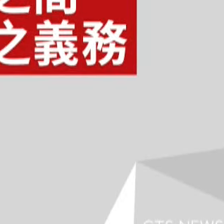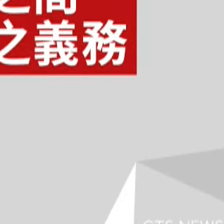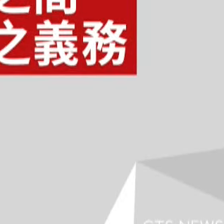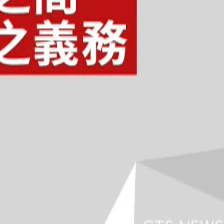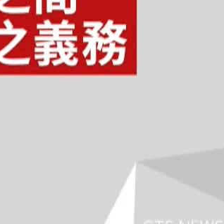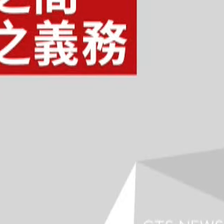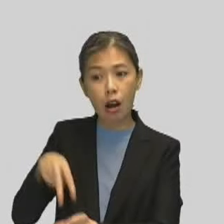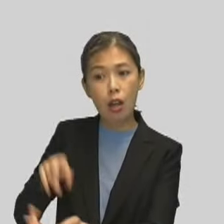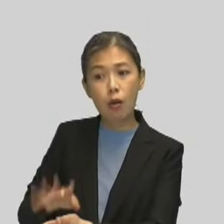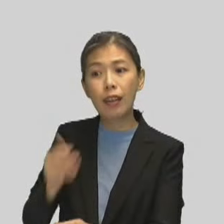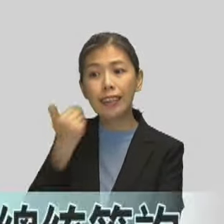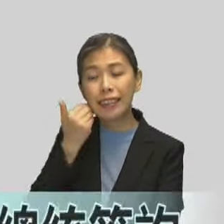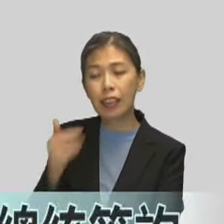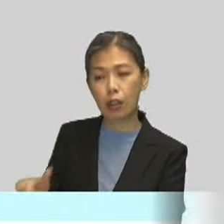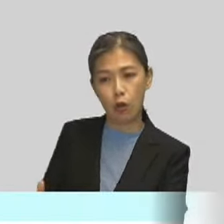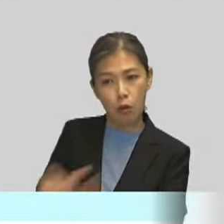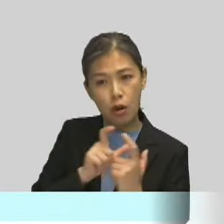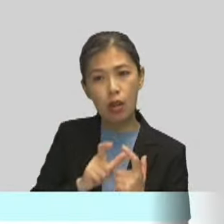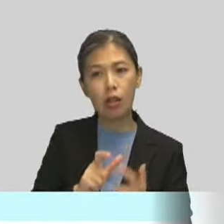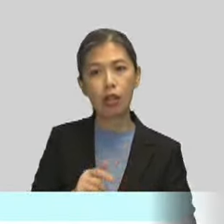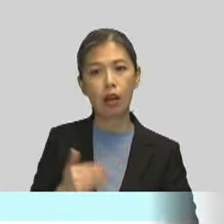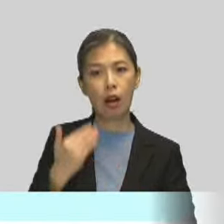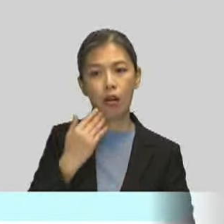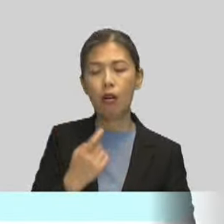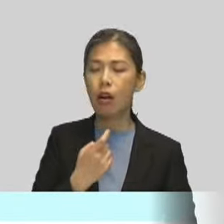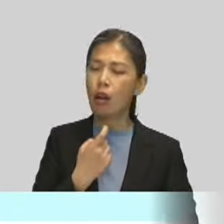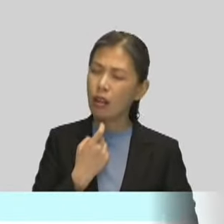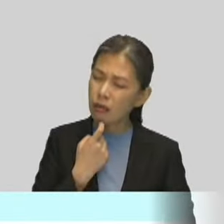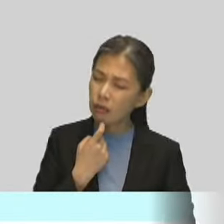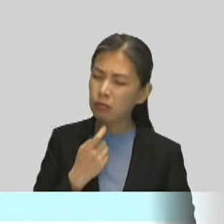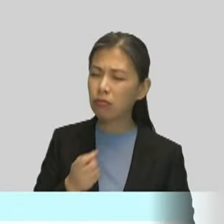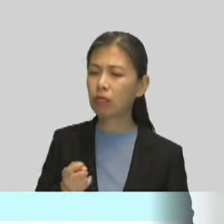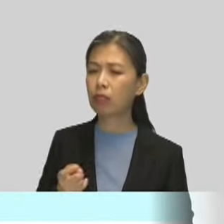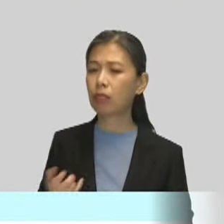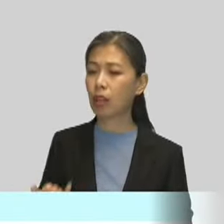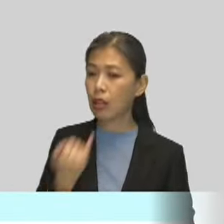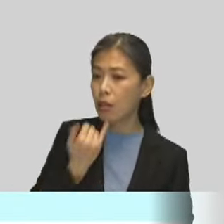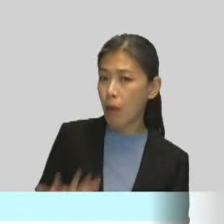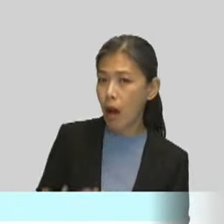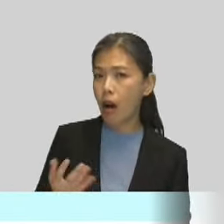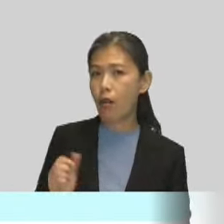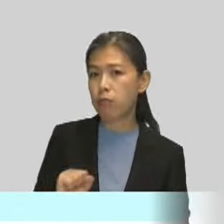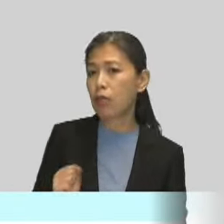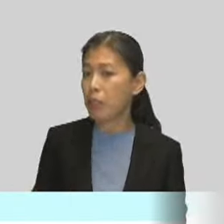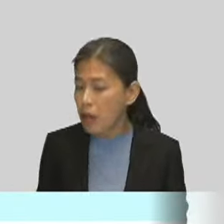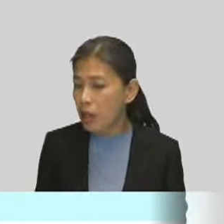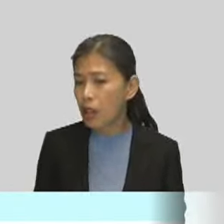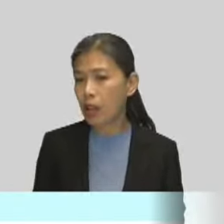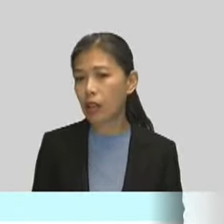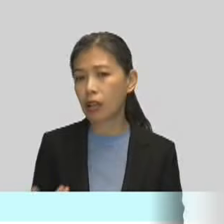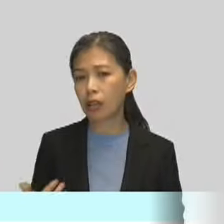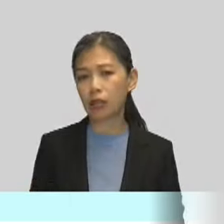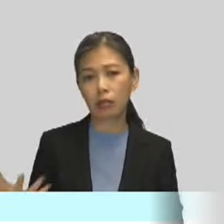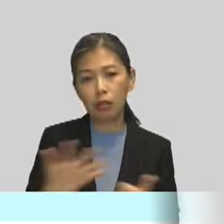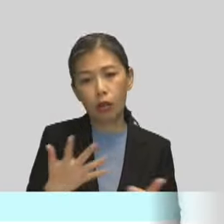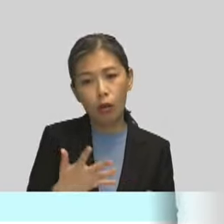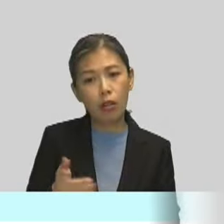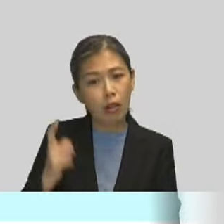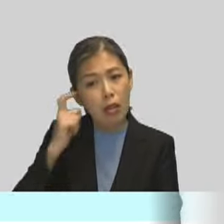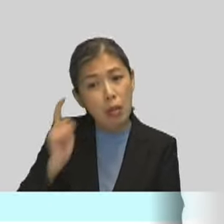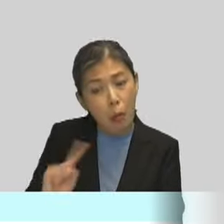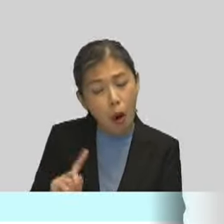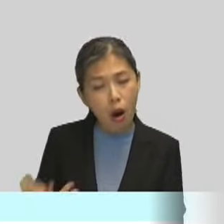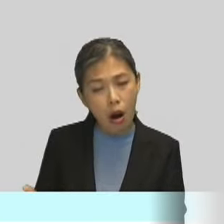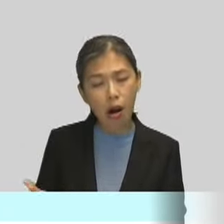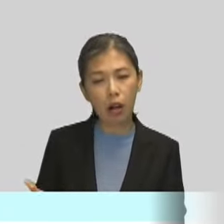取报告的义务。 若是以问题或疑问句答复质询或提问以厘清质询问题等情形，性